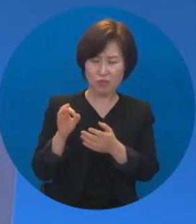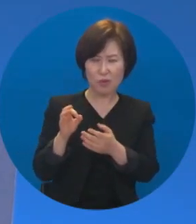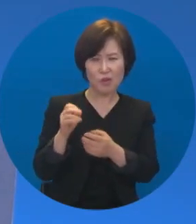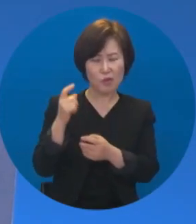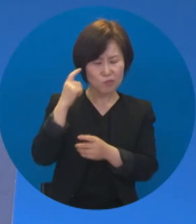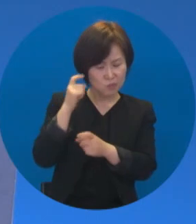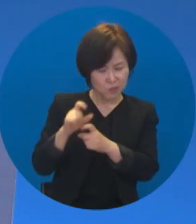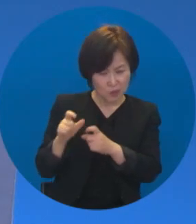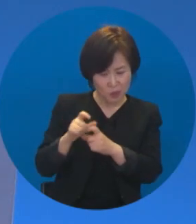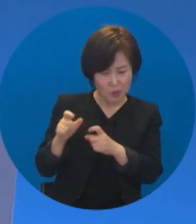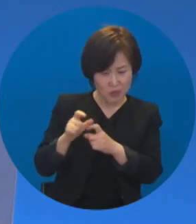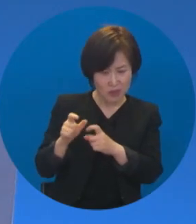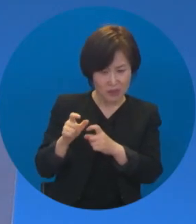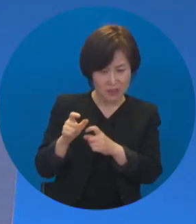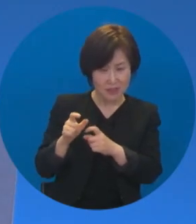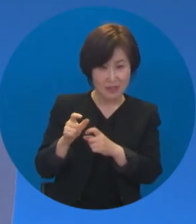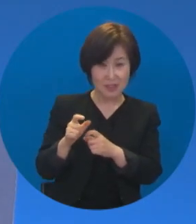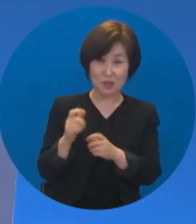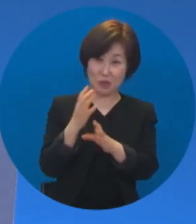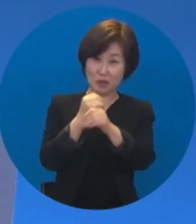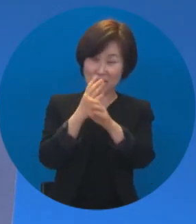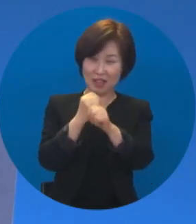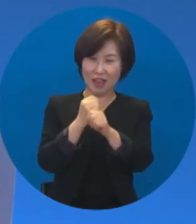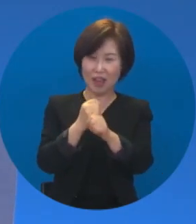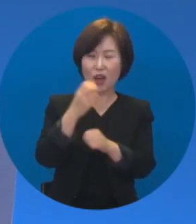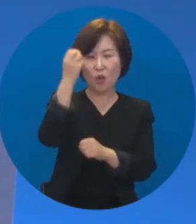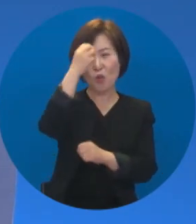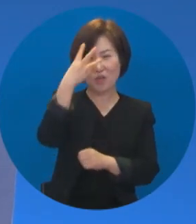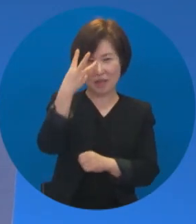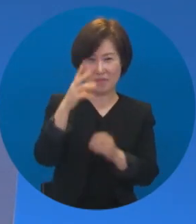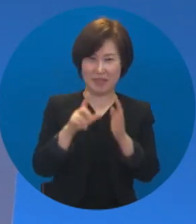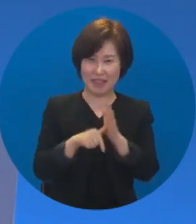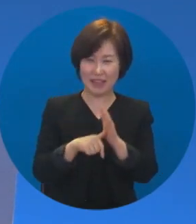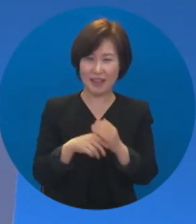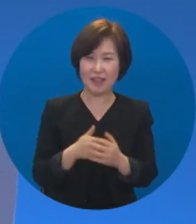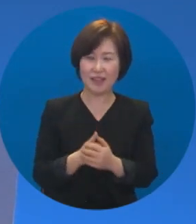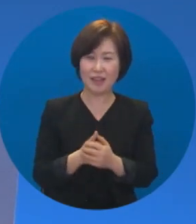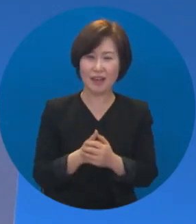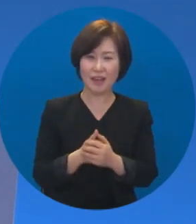것은 고3 때였던 것 같아요. 얼마 전